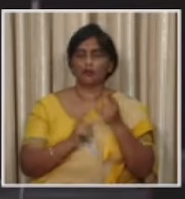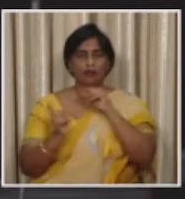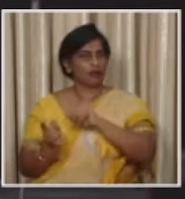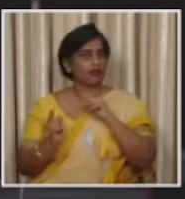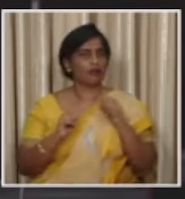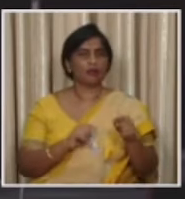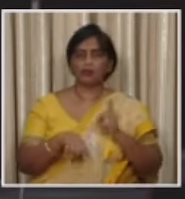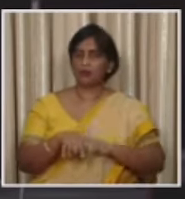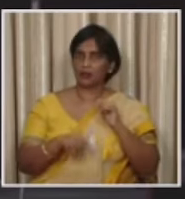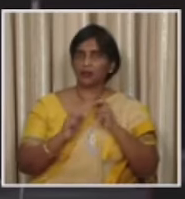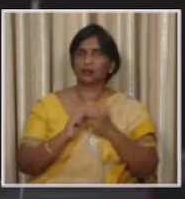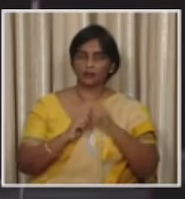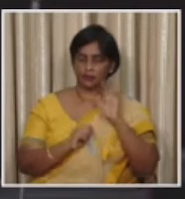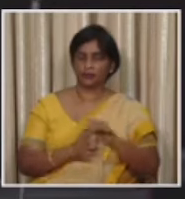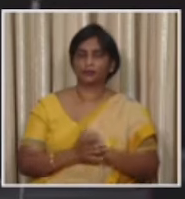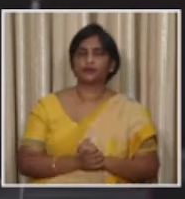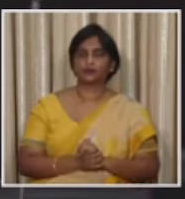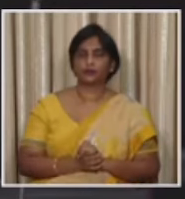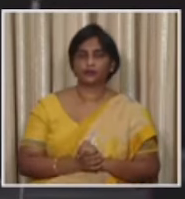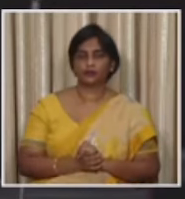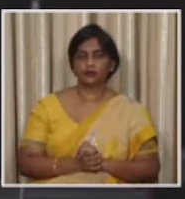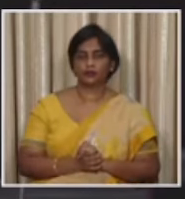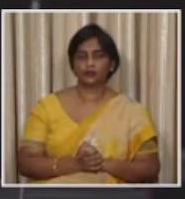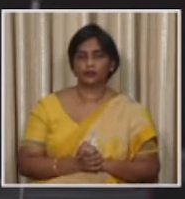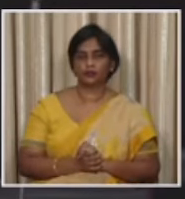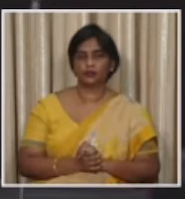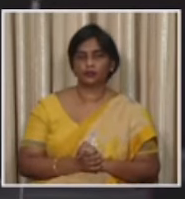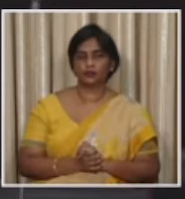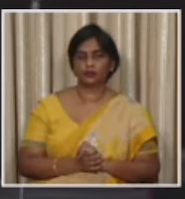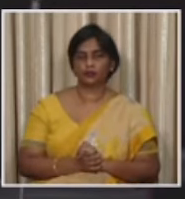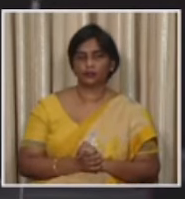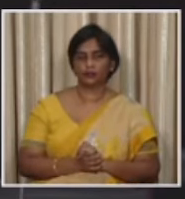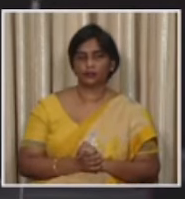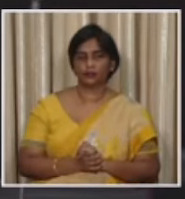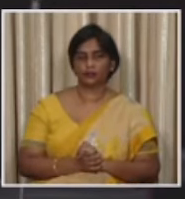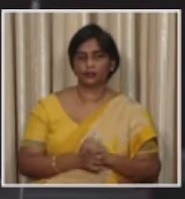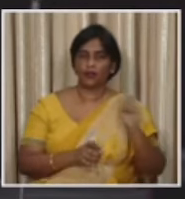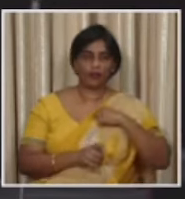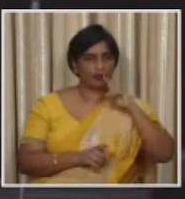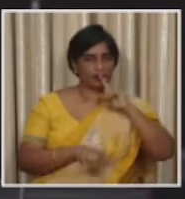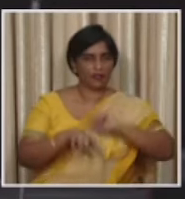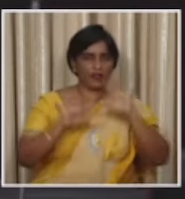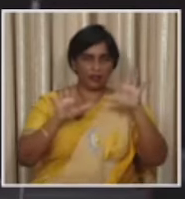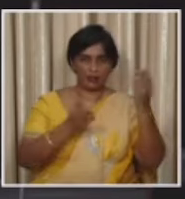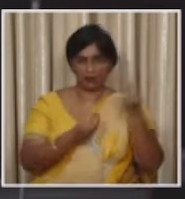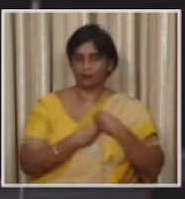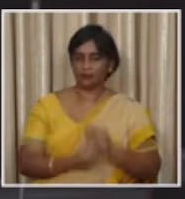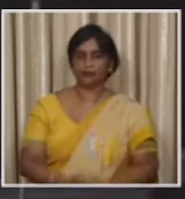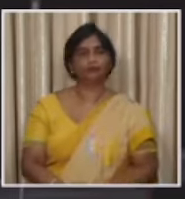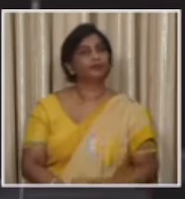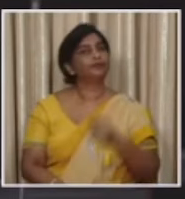සහ අවදානමට මිනිත්තු 3ක කාලයක් තියෙනවා. මට මිනිත්තු 10ක් අමතරව දෙන්න. මම ආණ්ඩුපක්ෂයේ කාර්යාලයට දැනුම් දීලා තියෙනවා එක්ක ප්‍රතන.